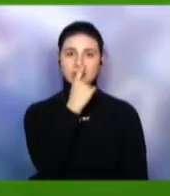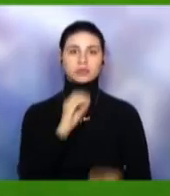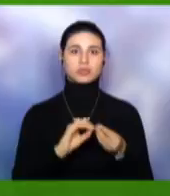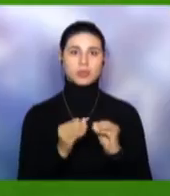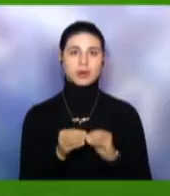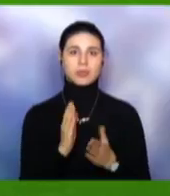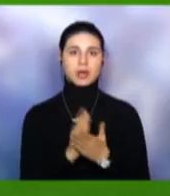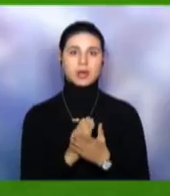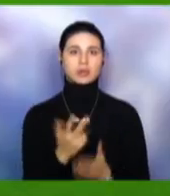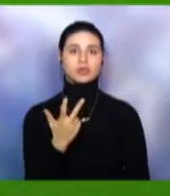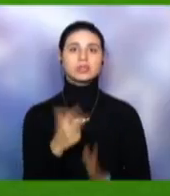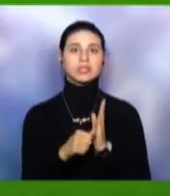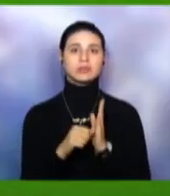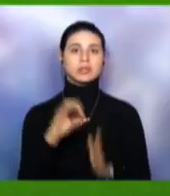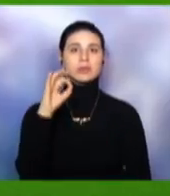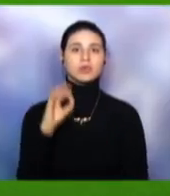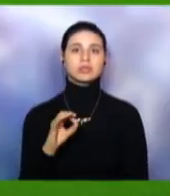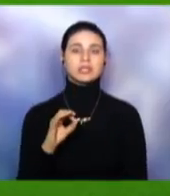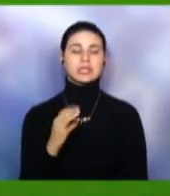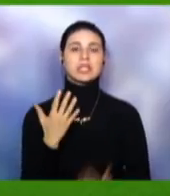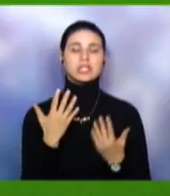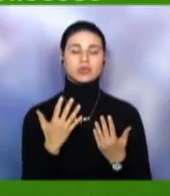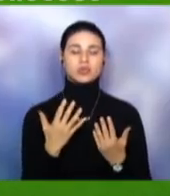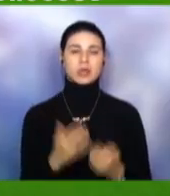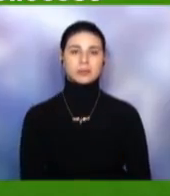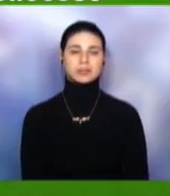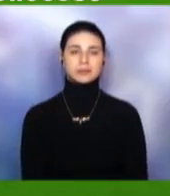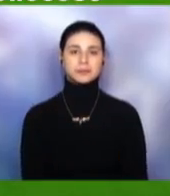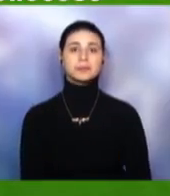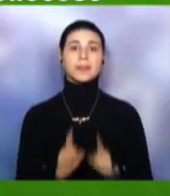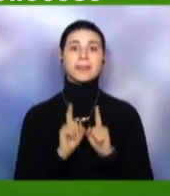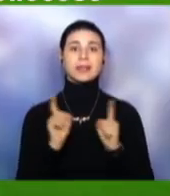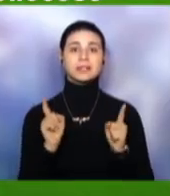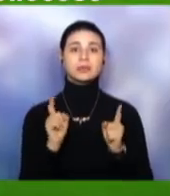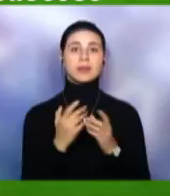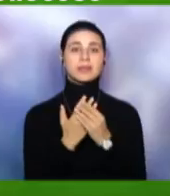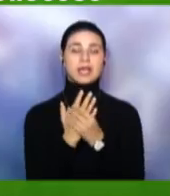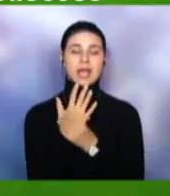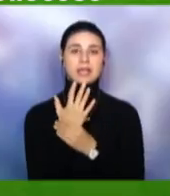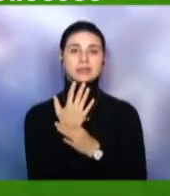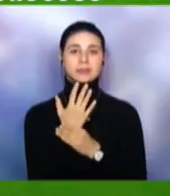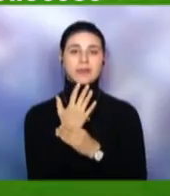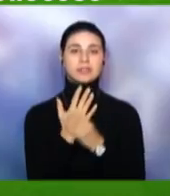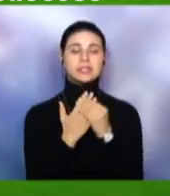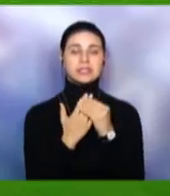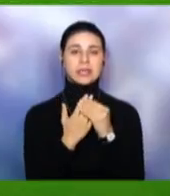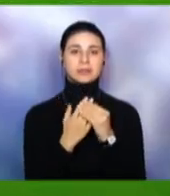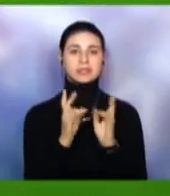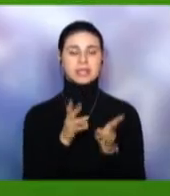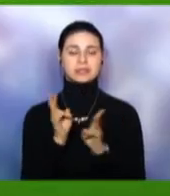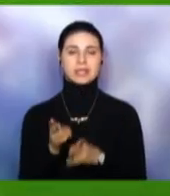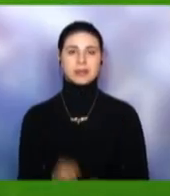დაზიანებებია. 36% კიდურების. განსაკუთრებით ხელის მტევნის და თითების